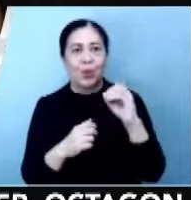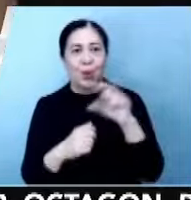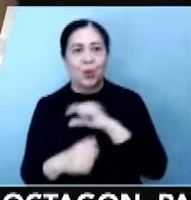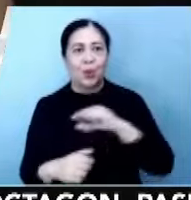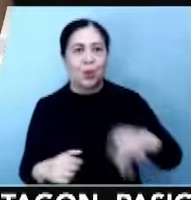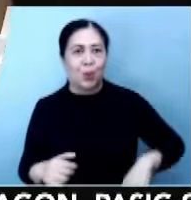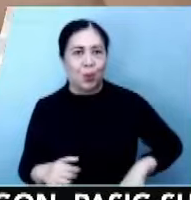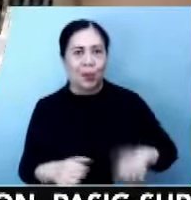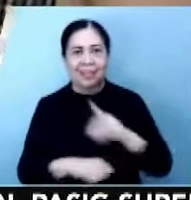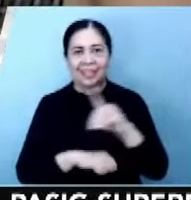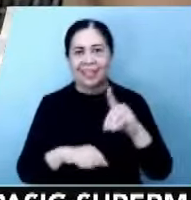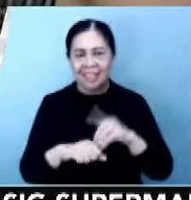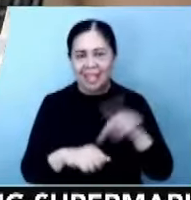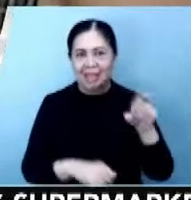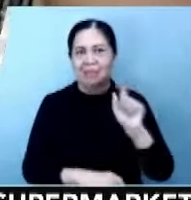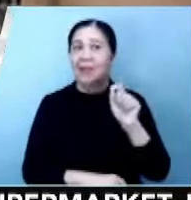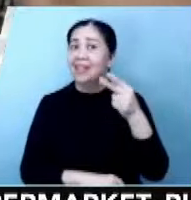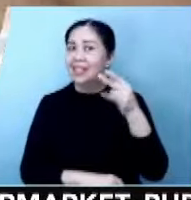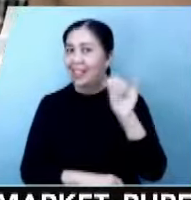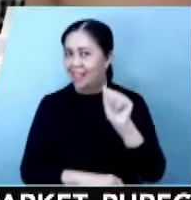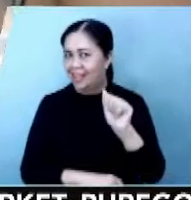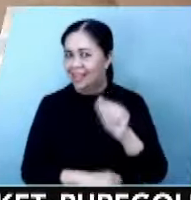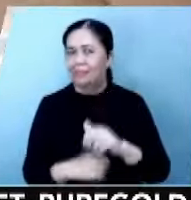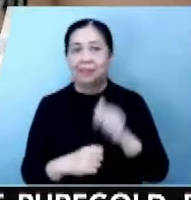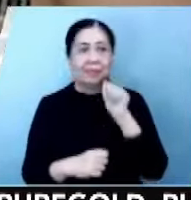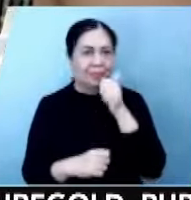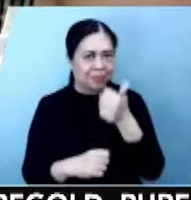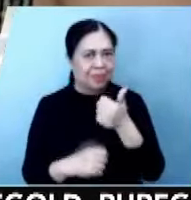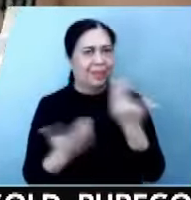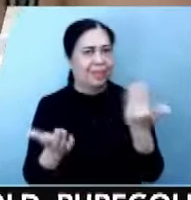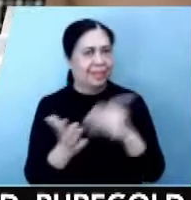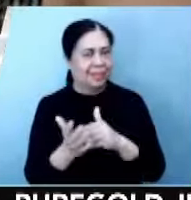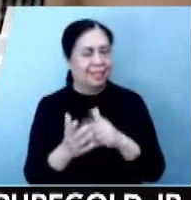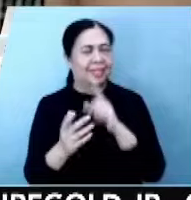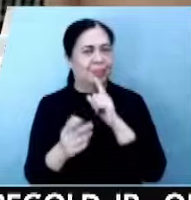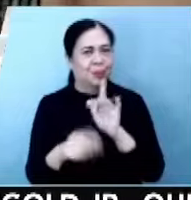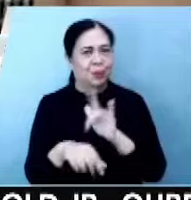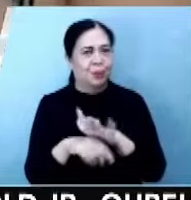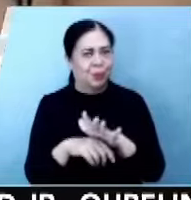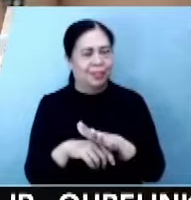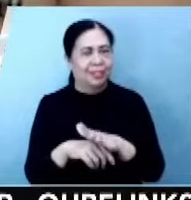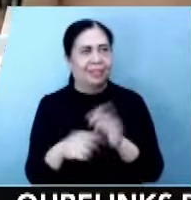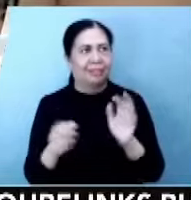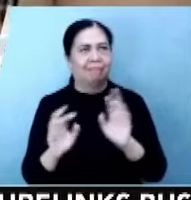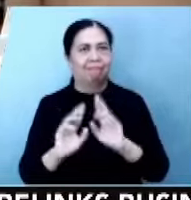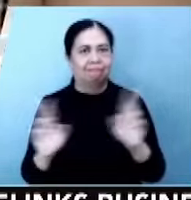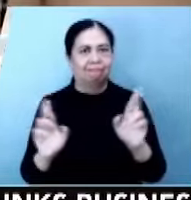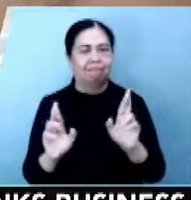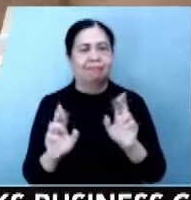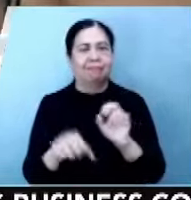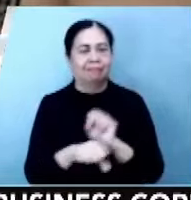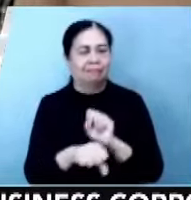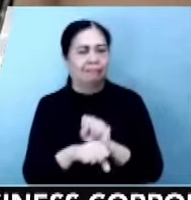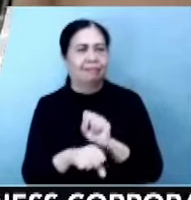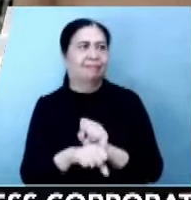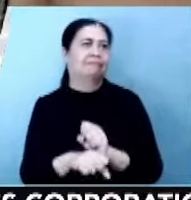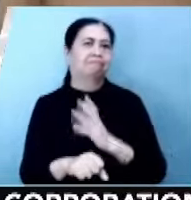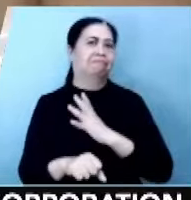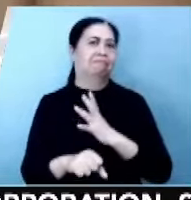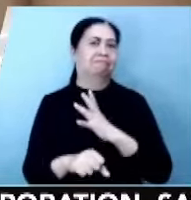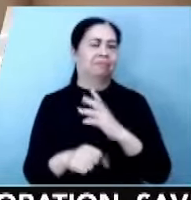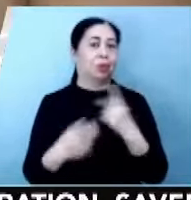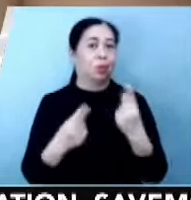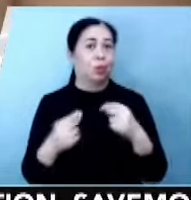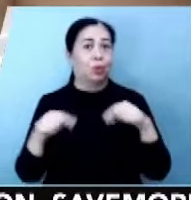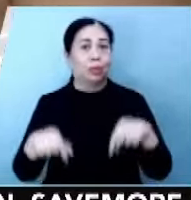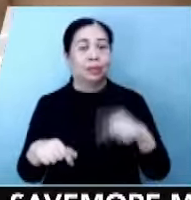Thea Astley. Bukas, mag-work na kami ulit na super aga ng call time namin. Pero ako talagang ginoo ko to for